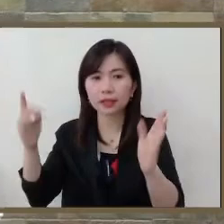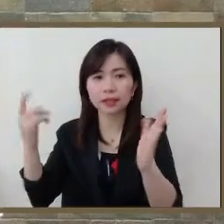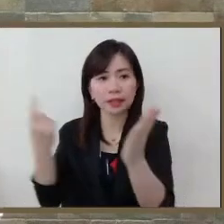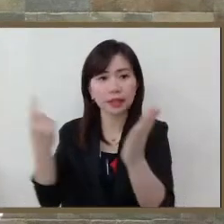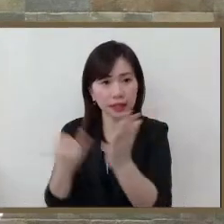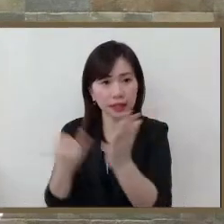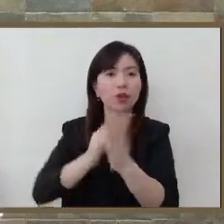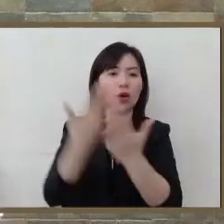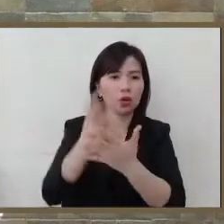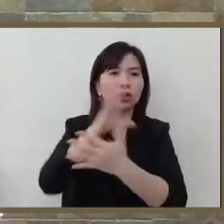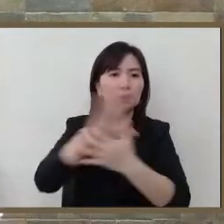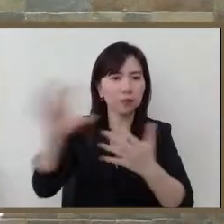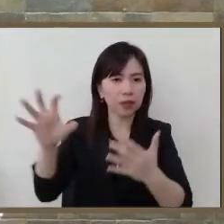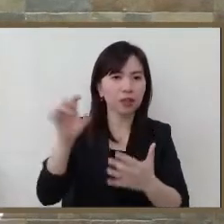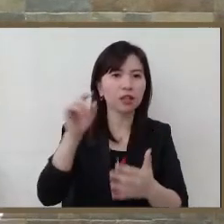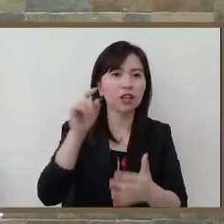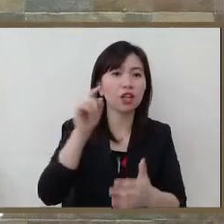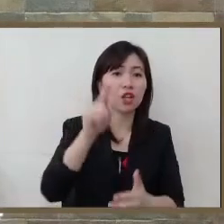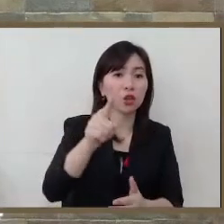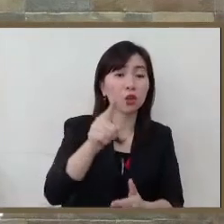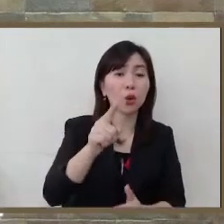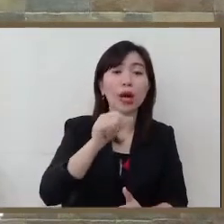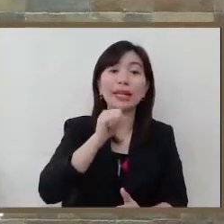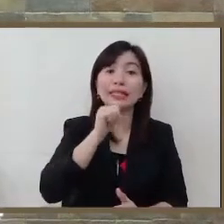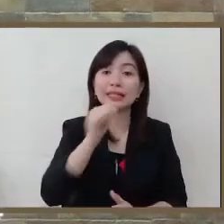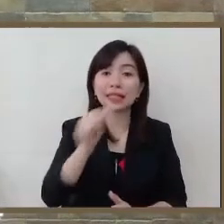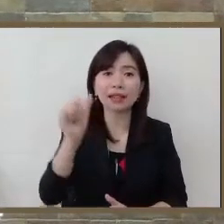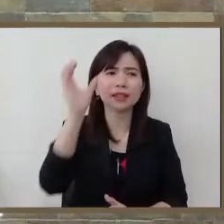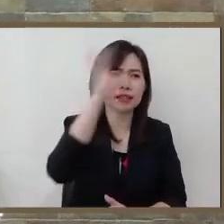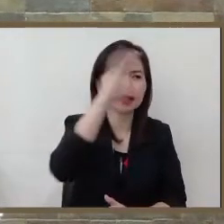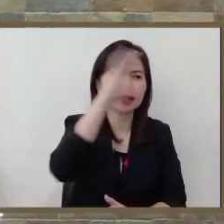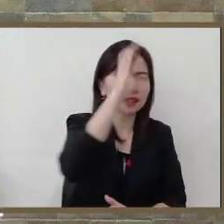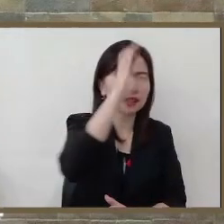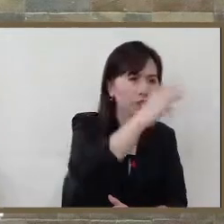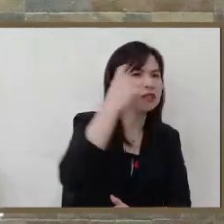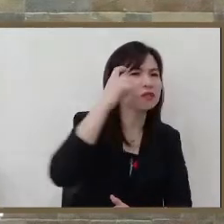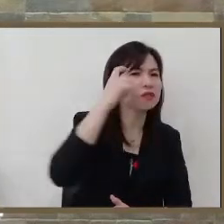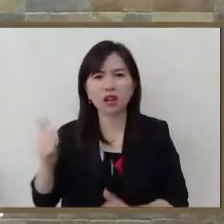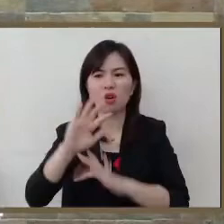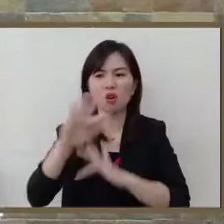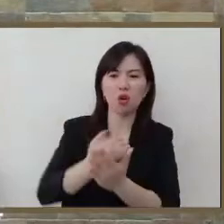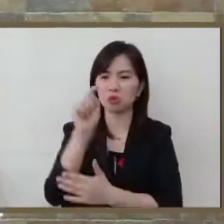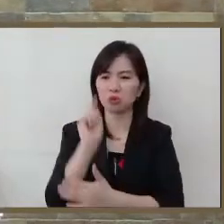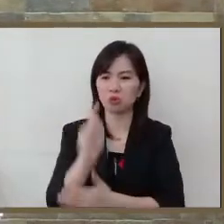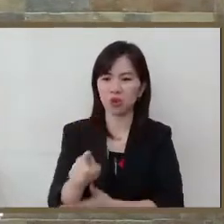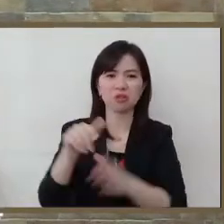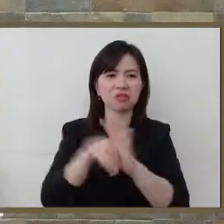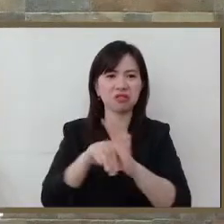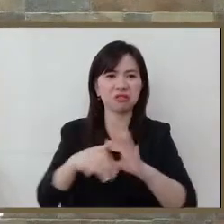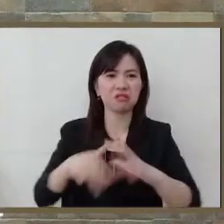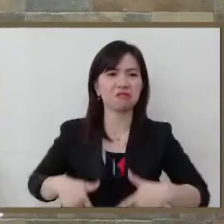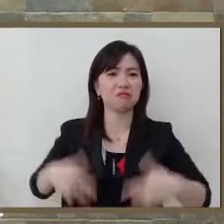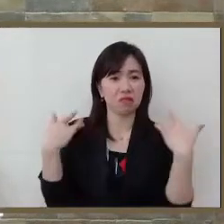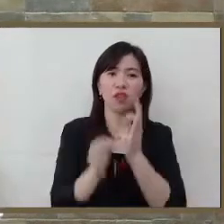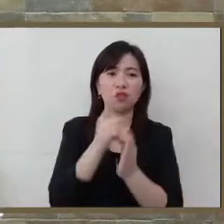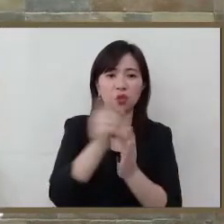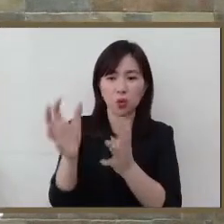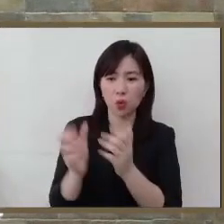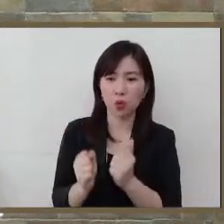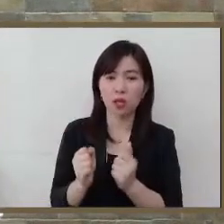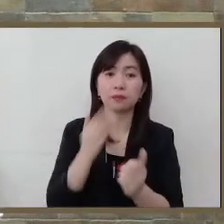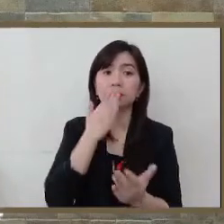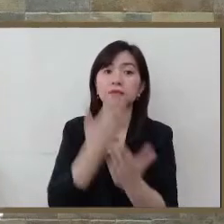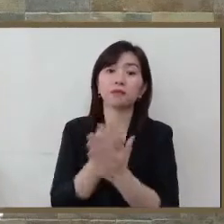pa. Katanungan mo sa buhay, kailangan mo sa buhay, kung gusto mo magkaroon ng maayos na future, ibinigay na sa